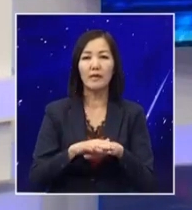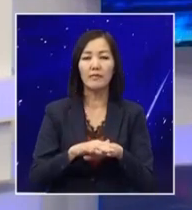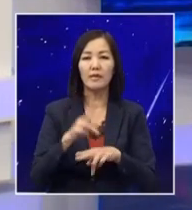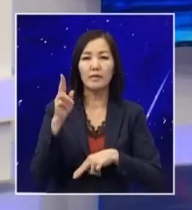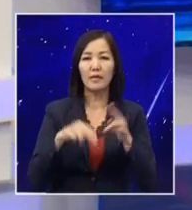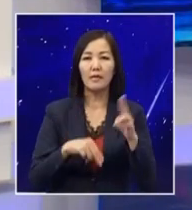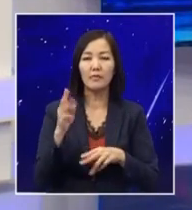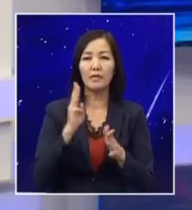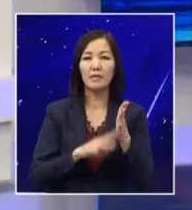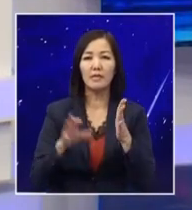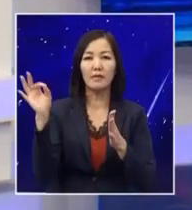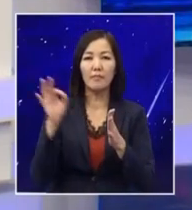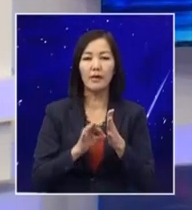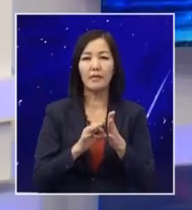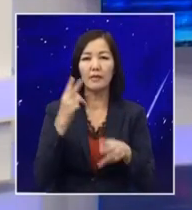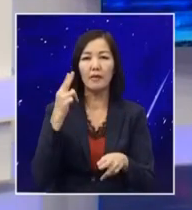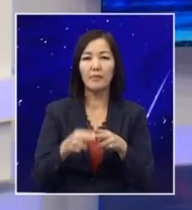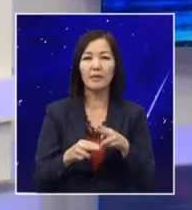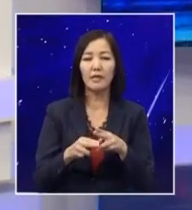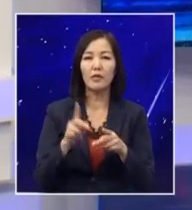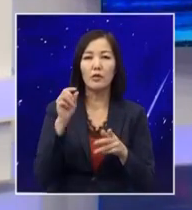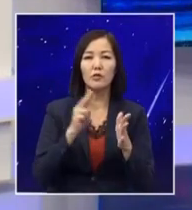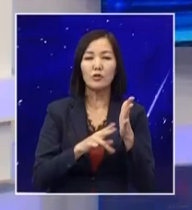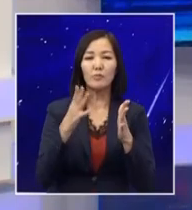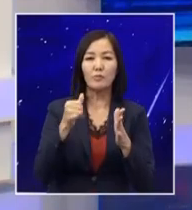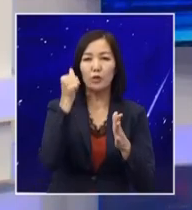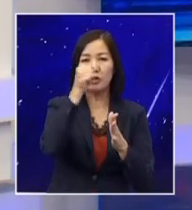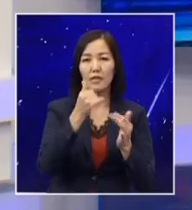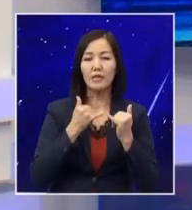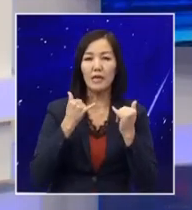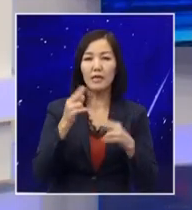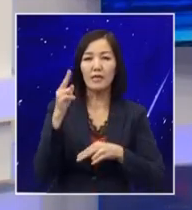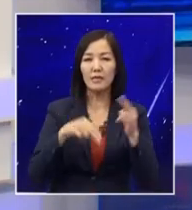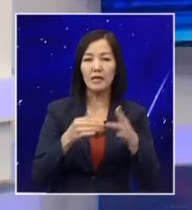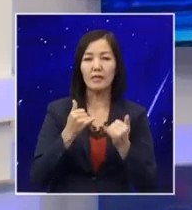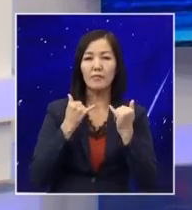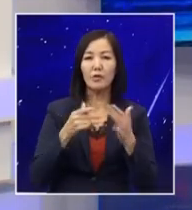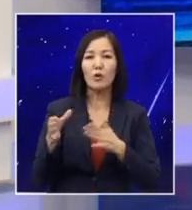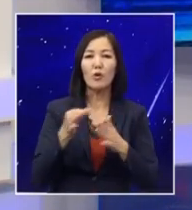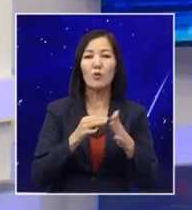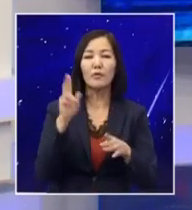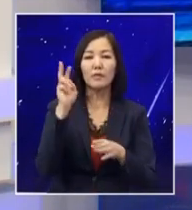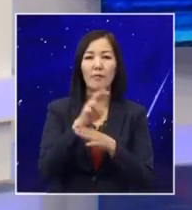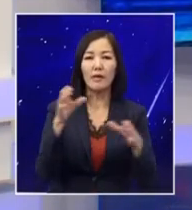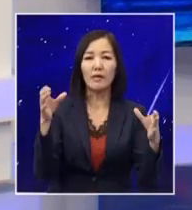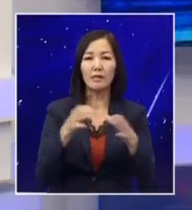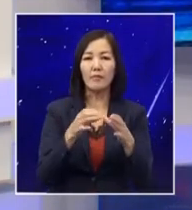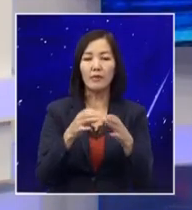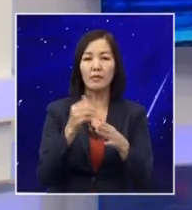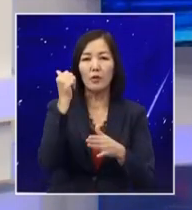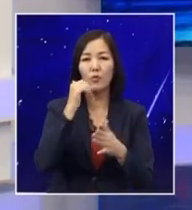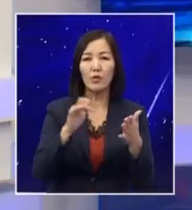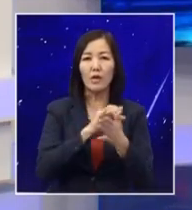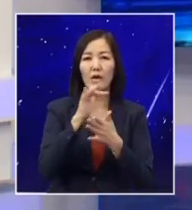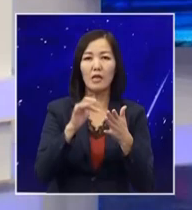жұмыстар 80%-ға біткен. Аллея Абай атамыздың 175 жылдығына арнап салынып жатыр. Облыстан барған делегация мүшелері көне